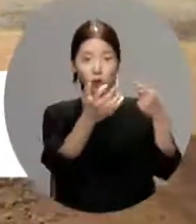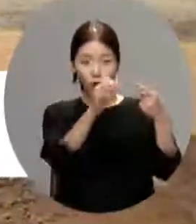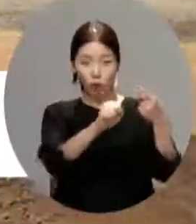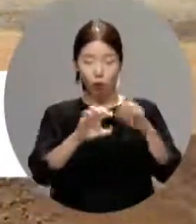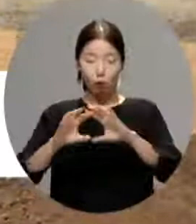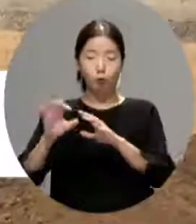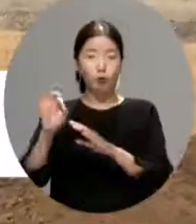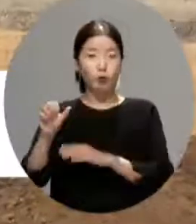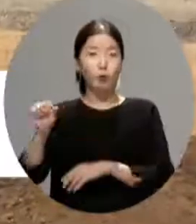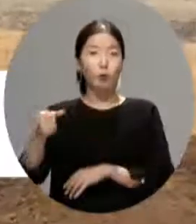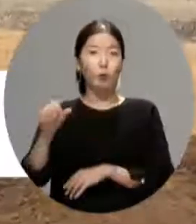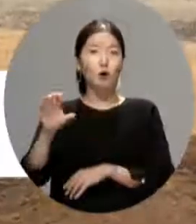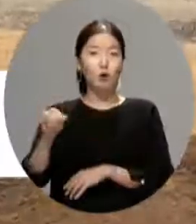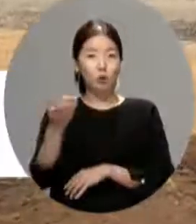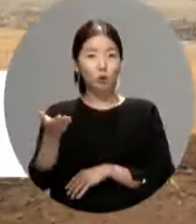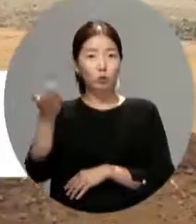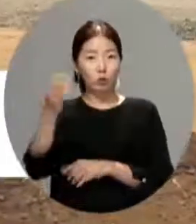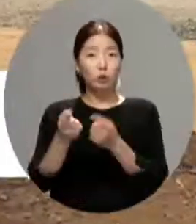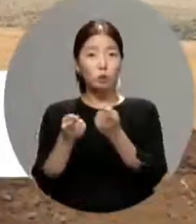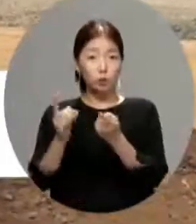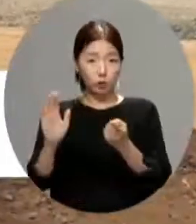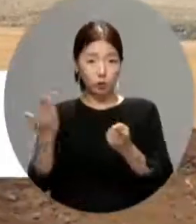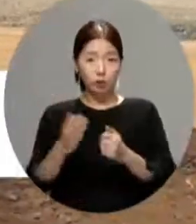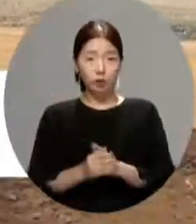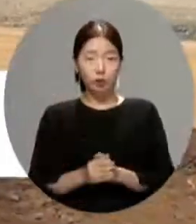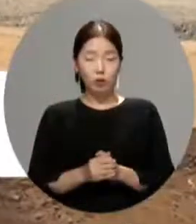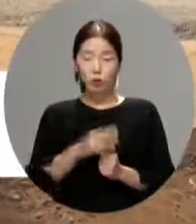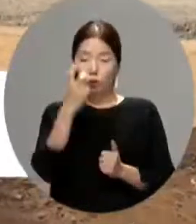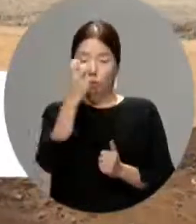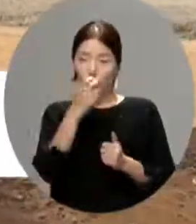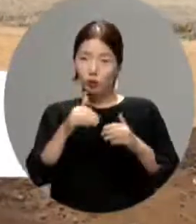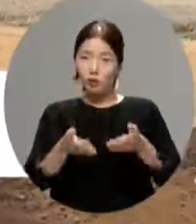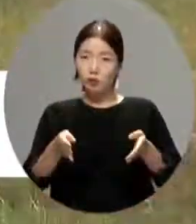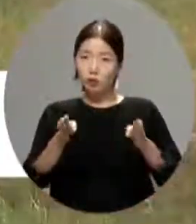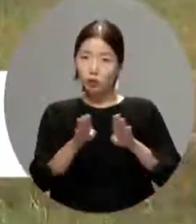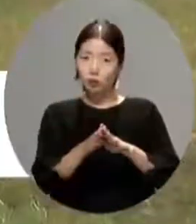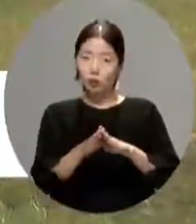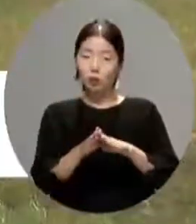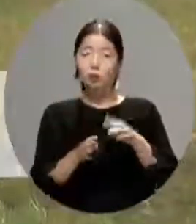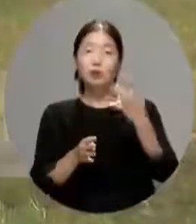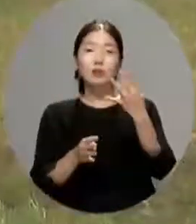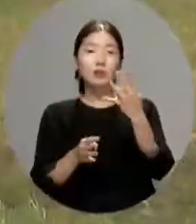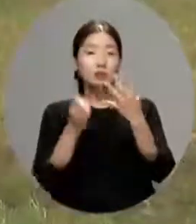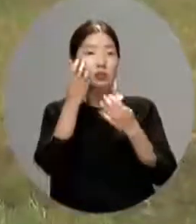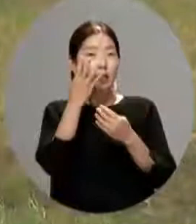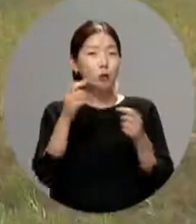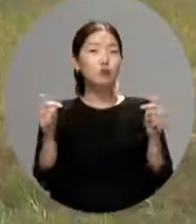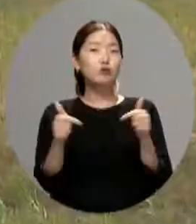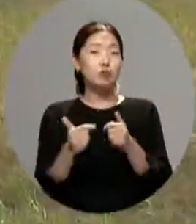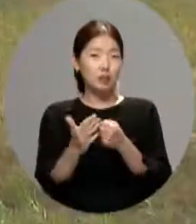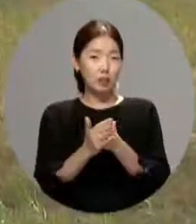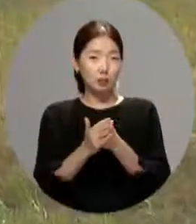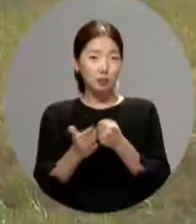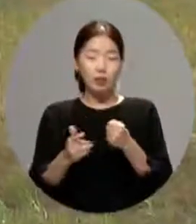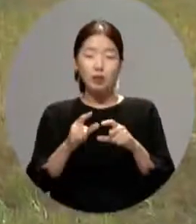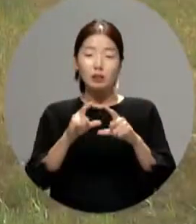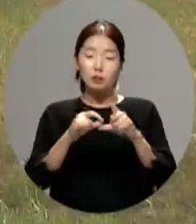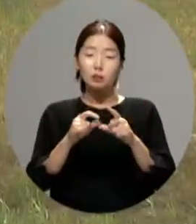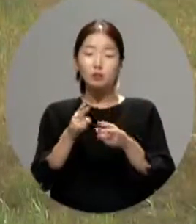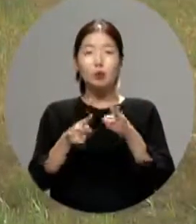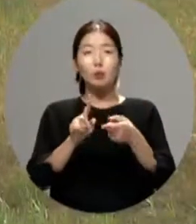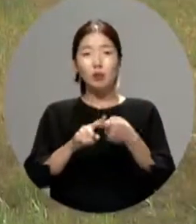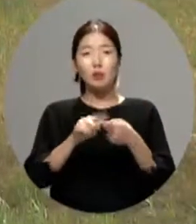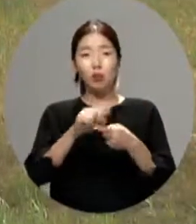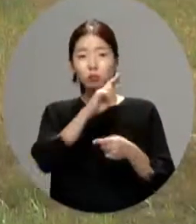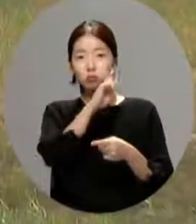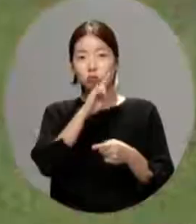국비 500억 원으로 상향 조정되고 예타 조사 기간도 넉달 단축 되면서 일부 사업에는 숨통이 트일